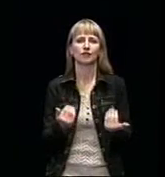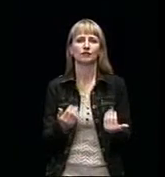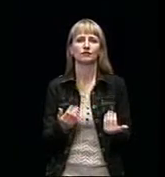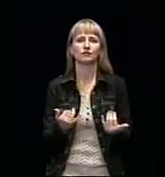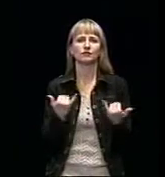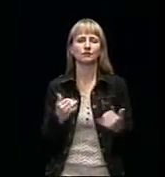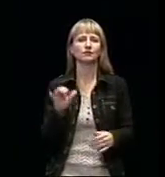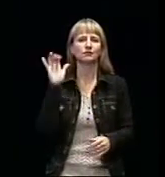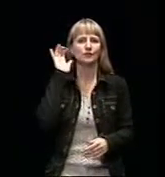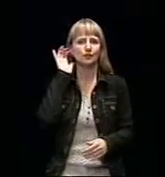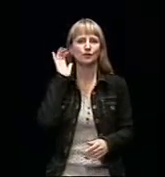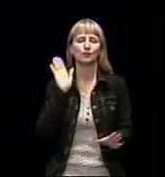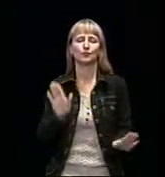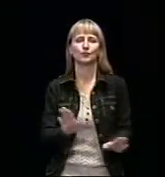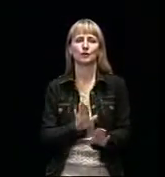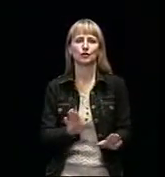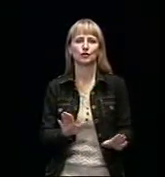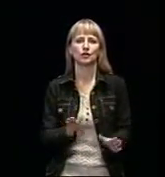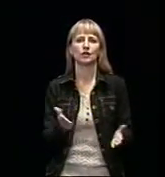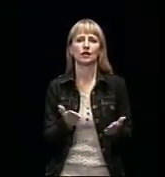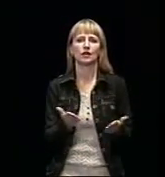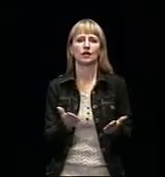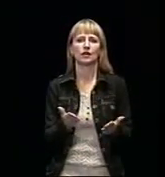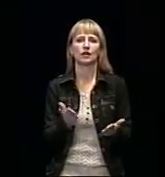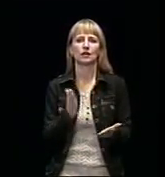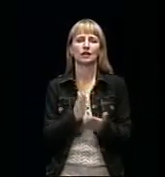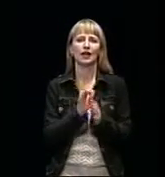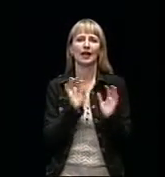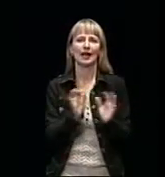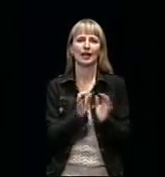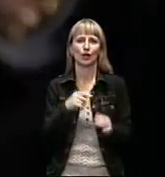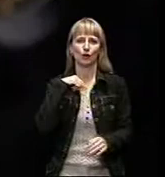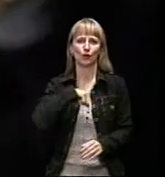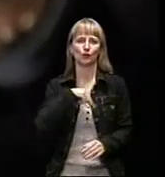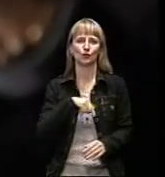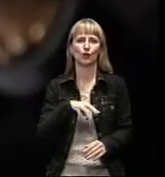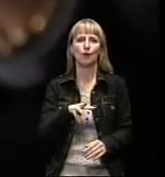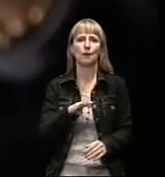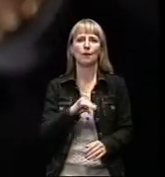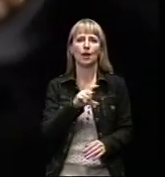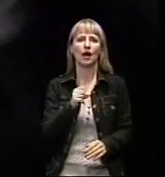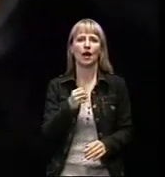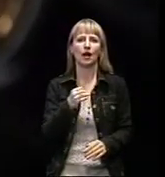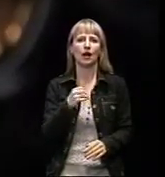давайте послухаємо пісню, яка зараз гріє душу Михайлу Надю.